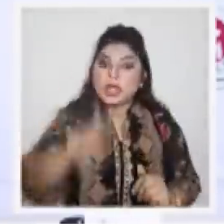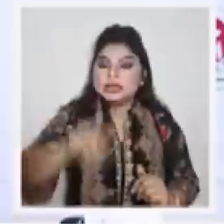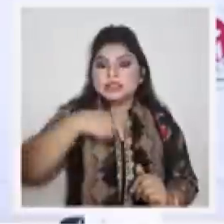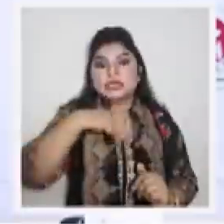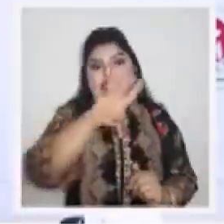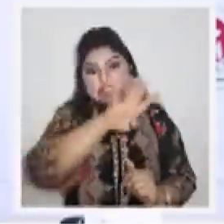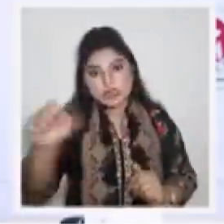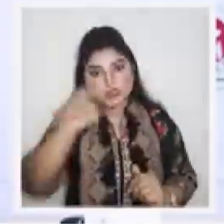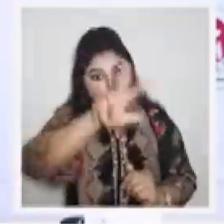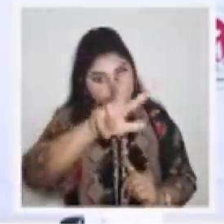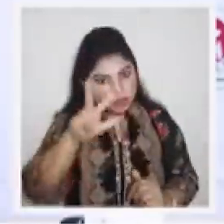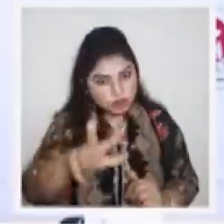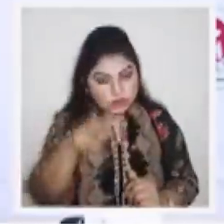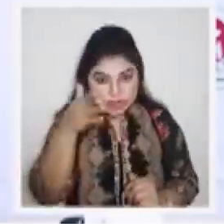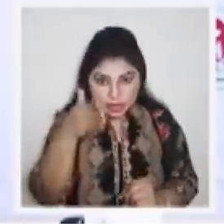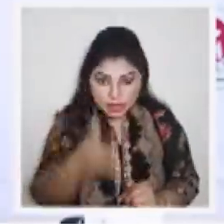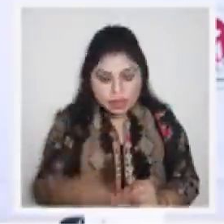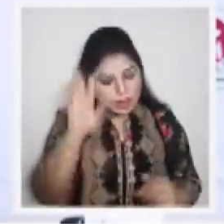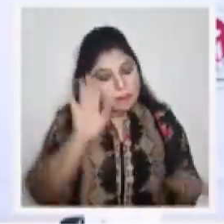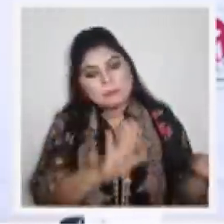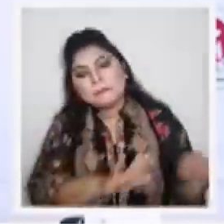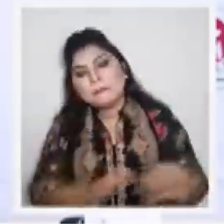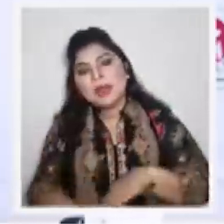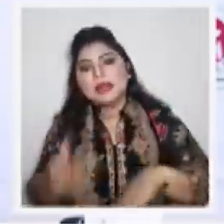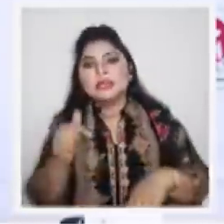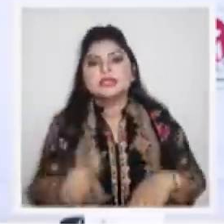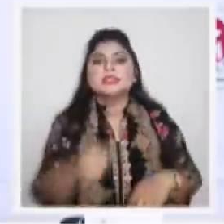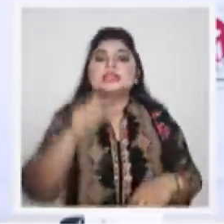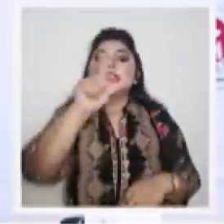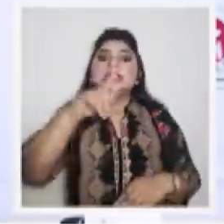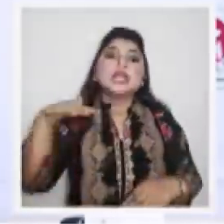1,86,14,177 জন। বিশ্বে 24 ঘন্টায় মৃত্যুবরণ করেছেন